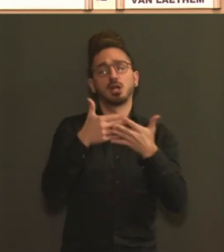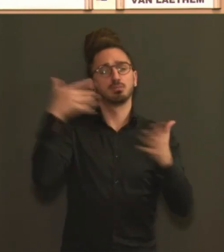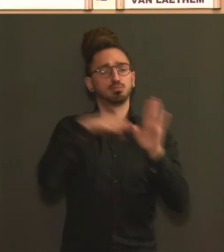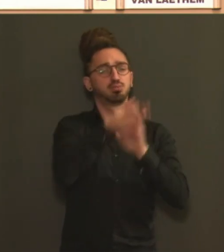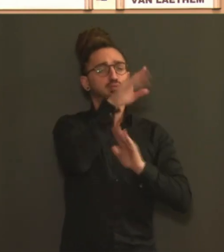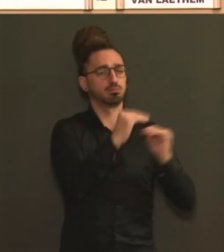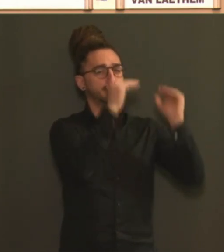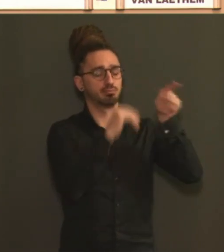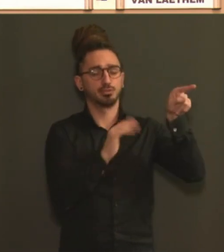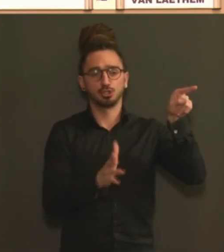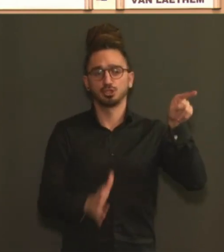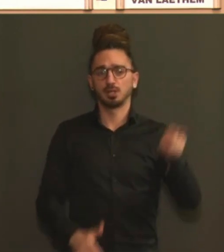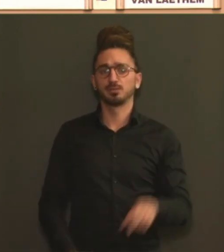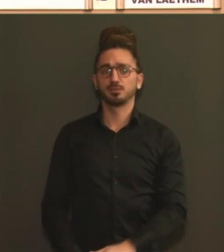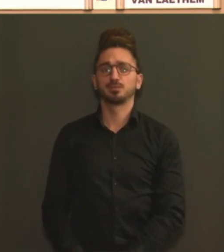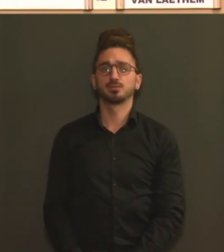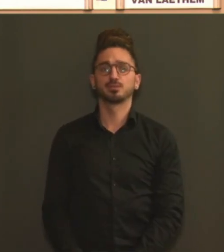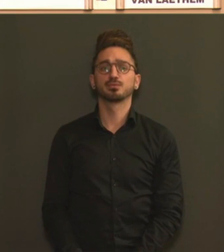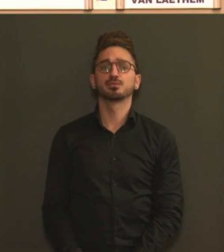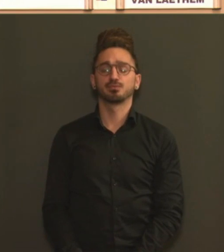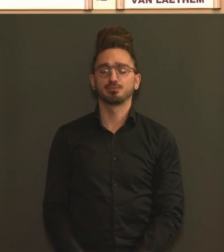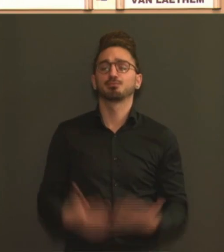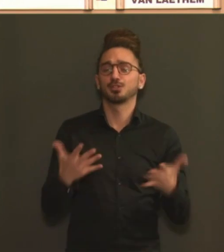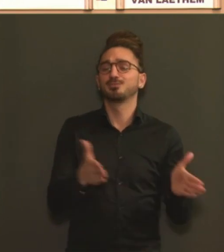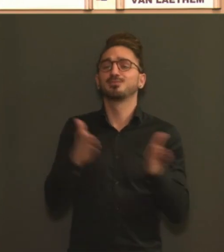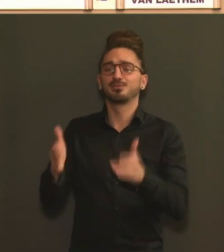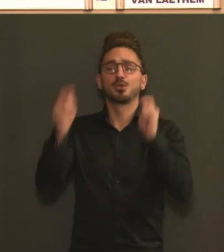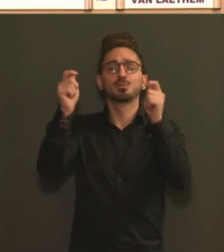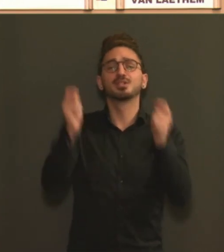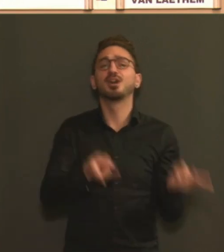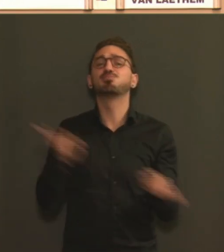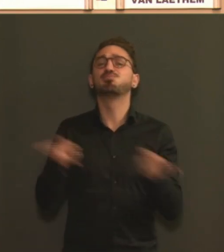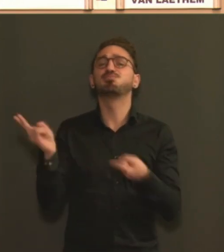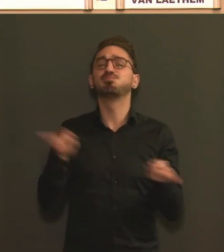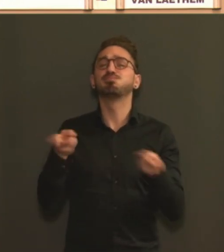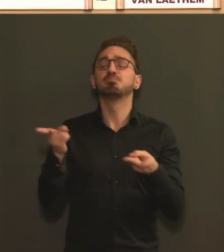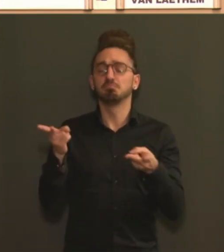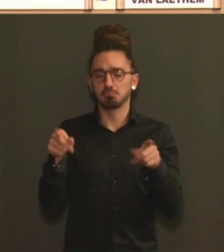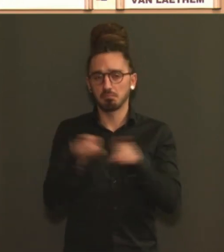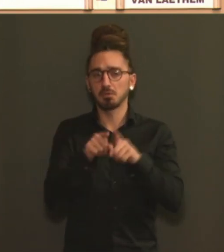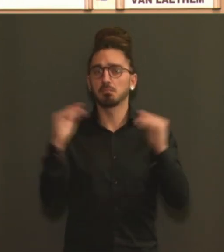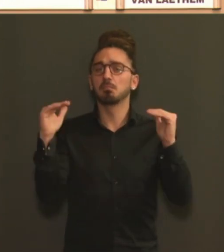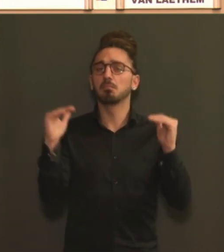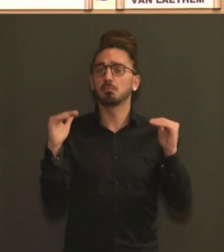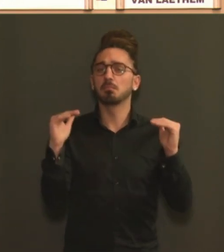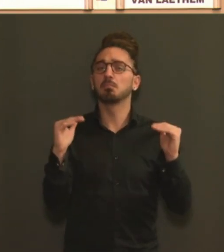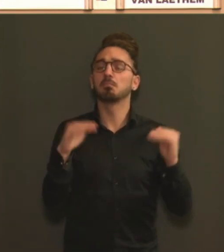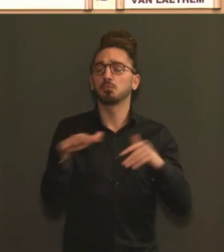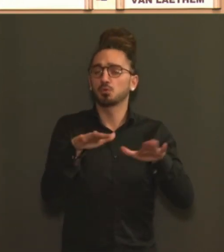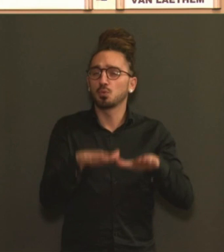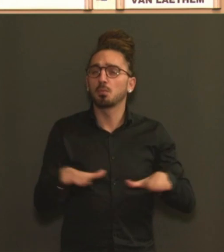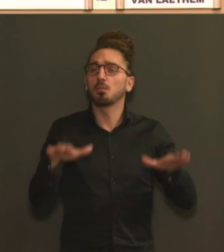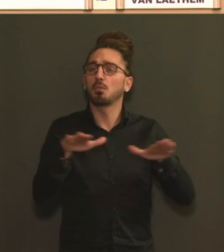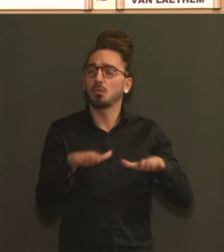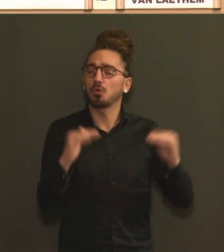hospitalisations, on voit qu'elle aussi continue à diminuer, mais que cette diminution se fait moins rapidement et qu'on est sur